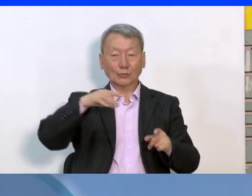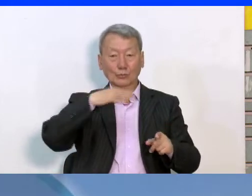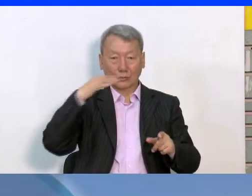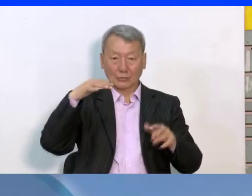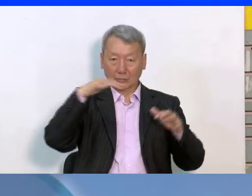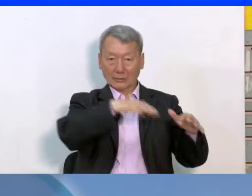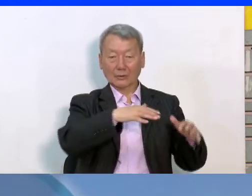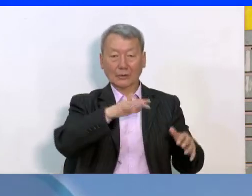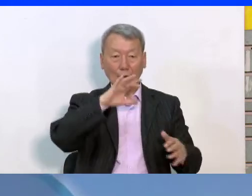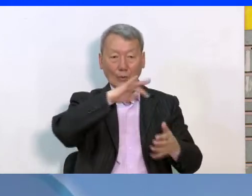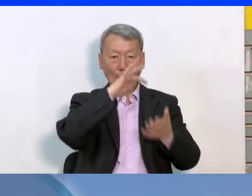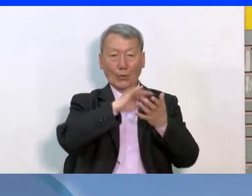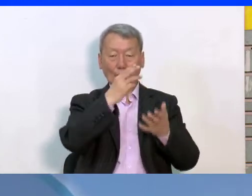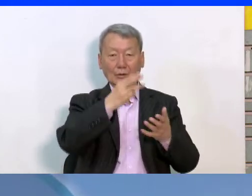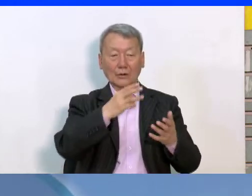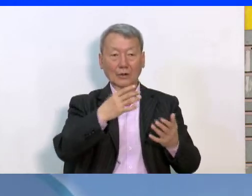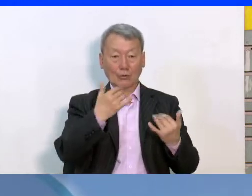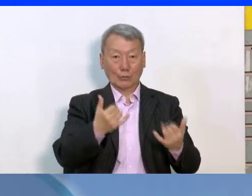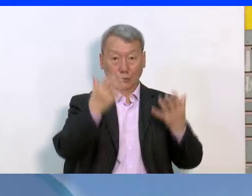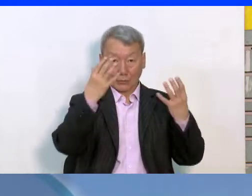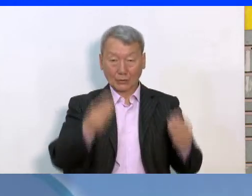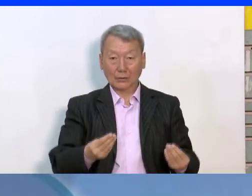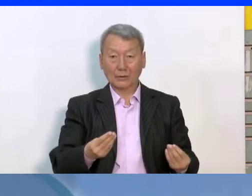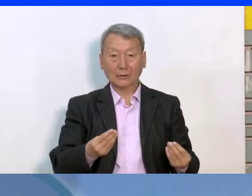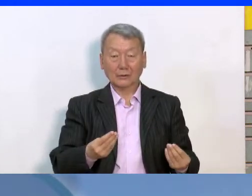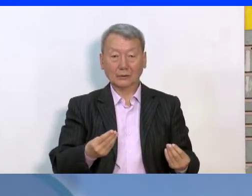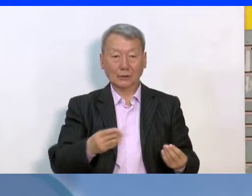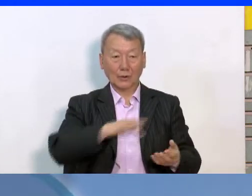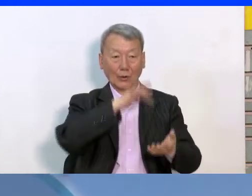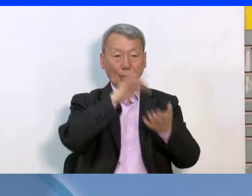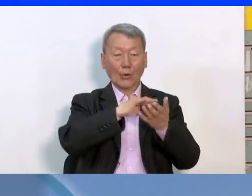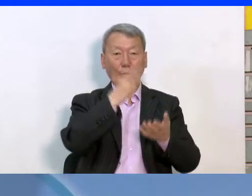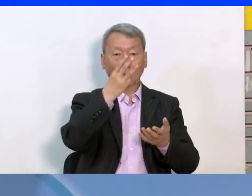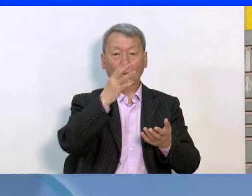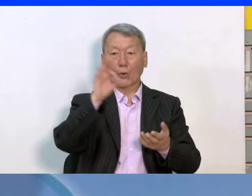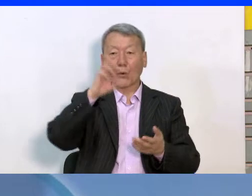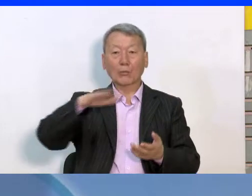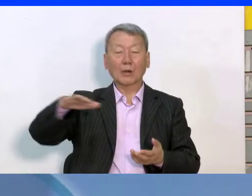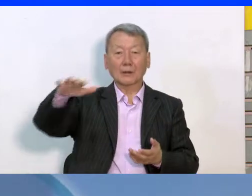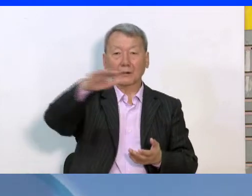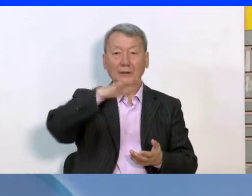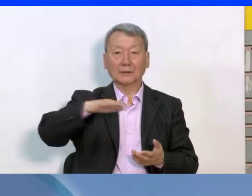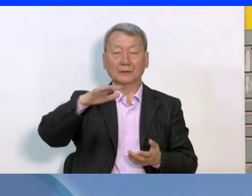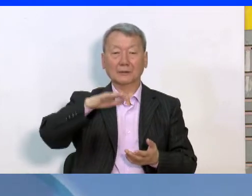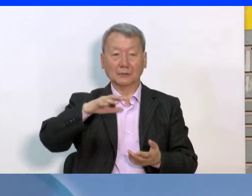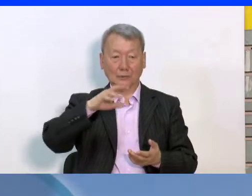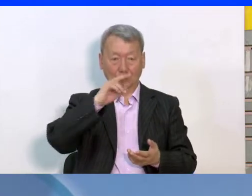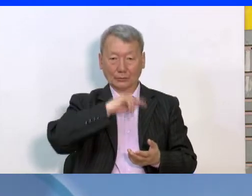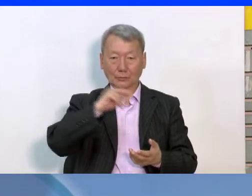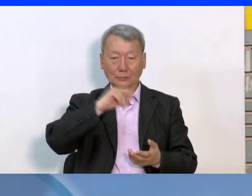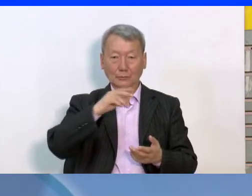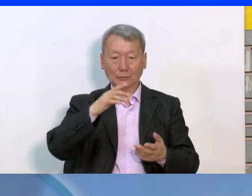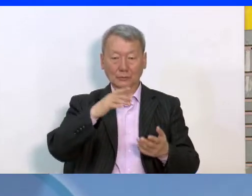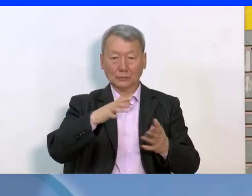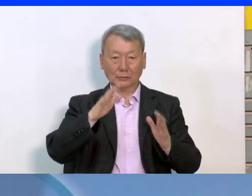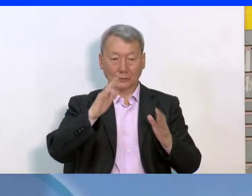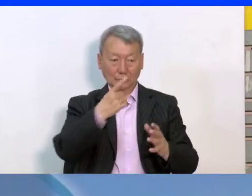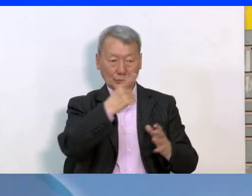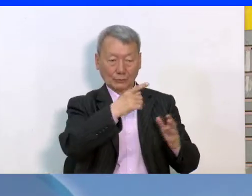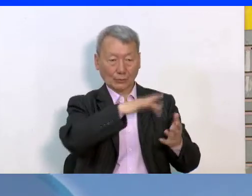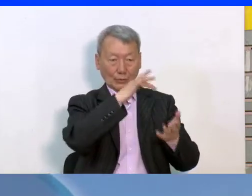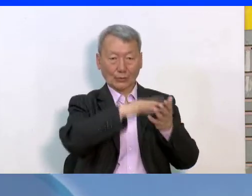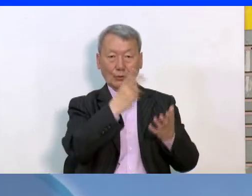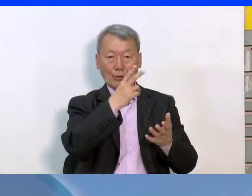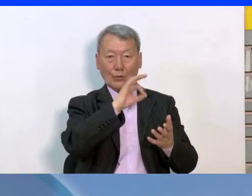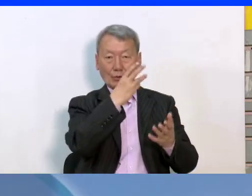болгон. Бирок бизде бүгүнкү күндө Ош шаары, Ош областы деп бөлүнүп иш алып баруу жок, биргеликте иш алып барабыз. Биз